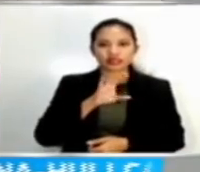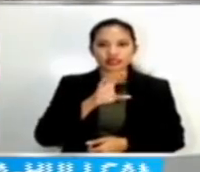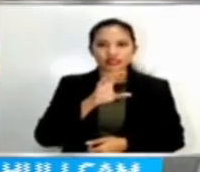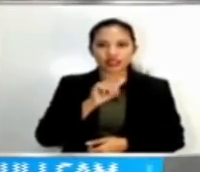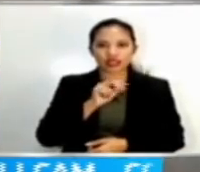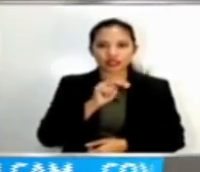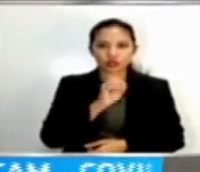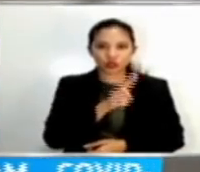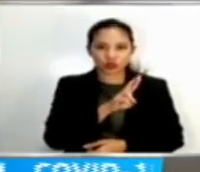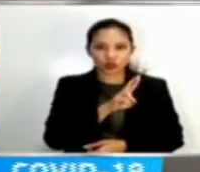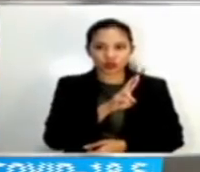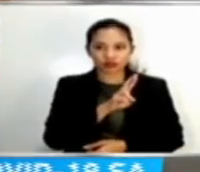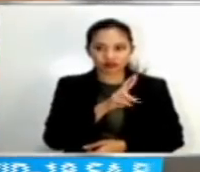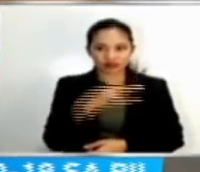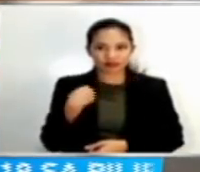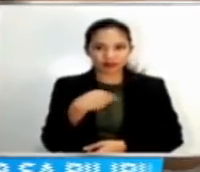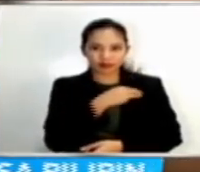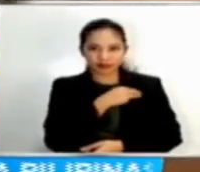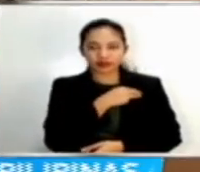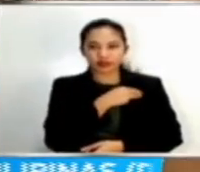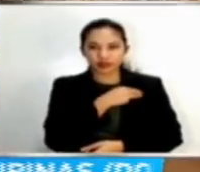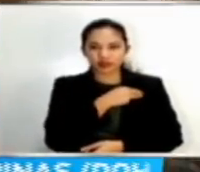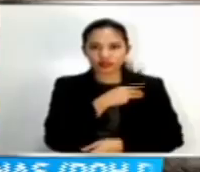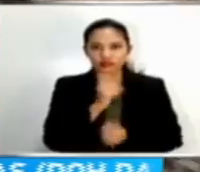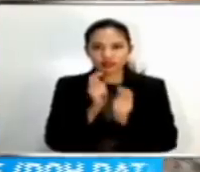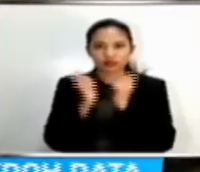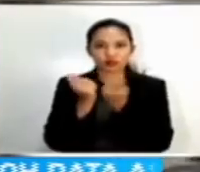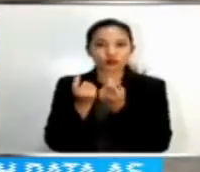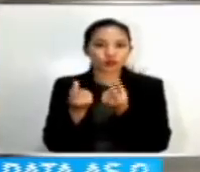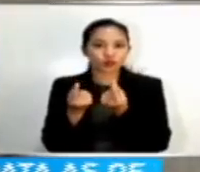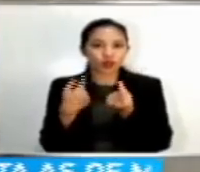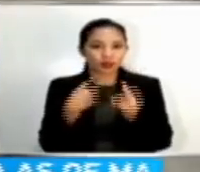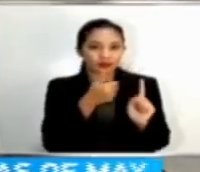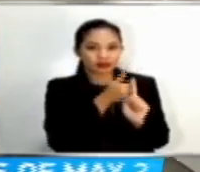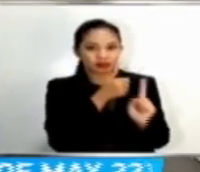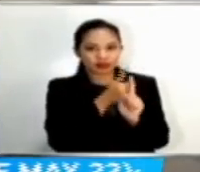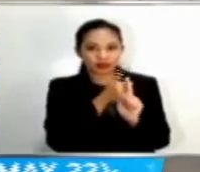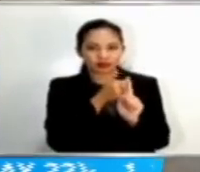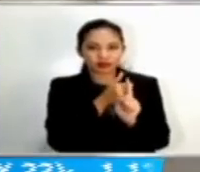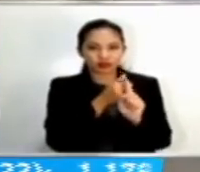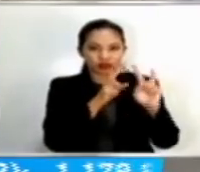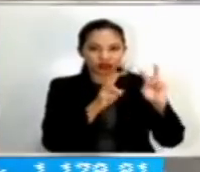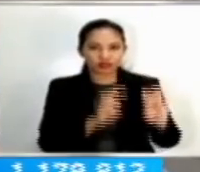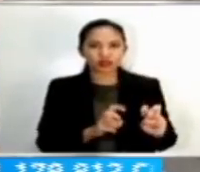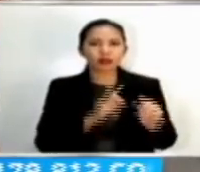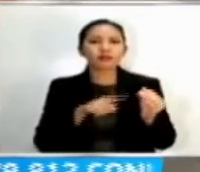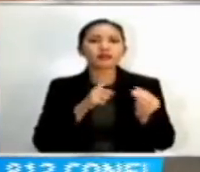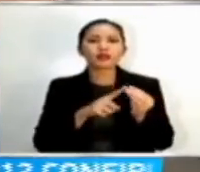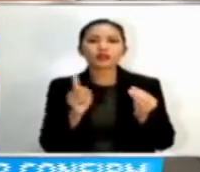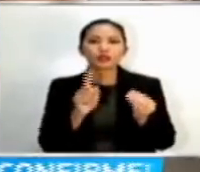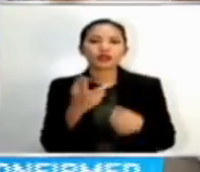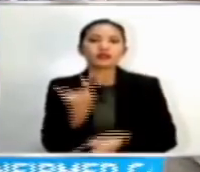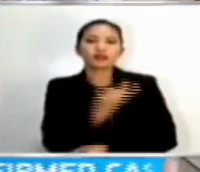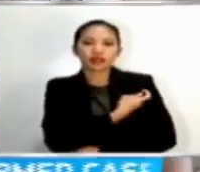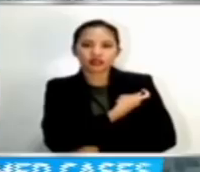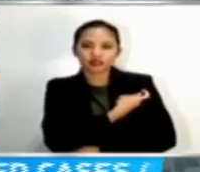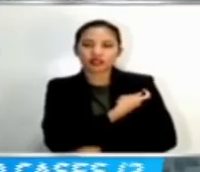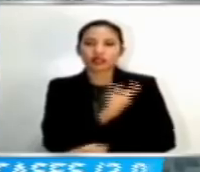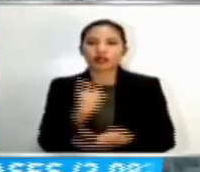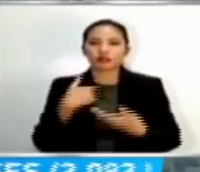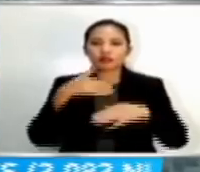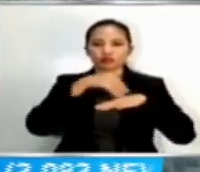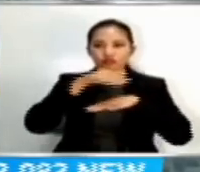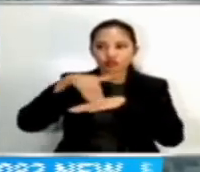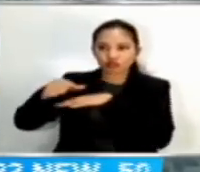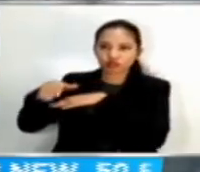valued member, sa Octa, may ginawa siyang sariling study niya about vaccine optimization. And yung sinabi nga